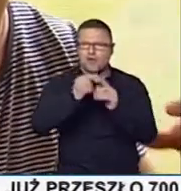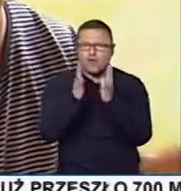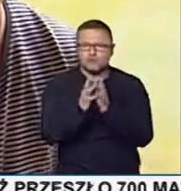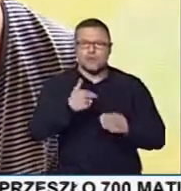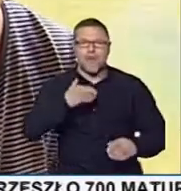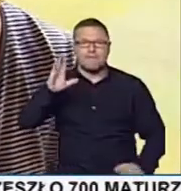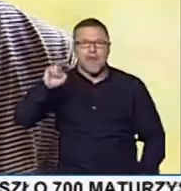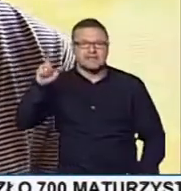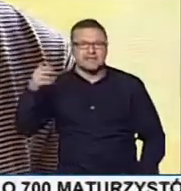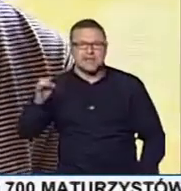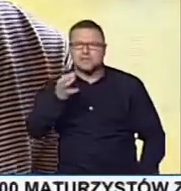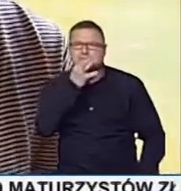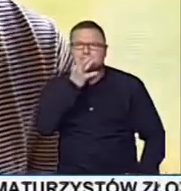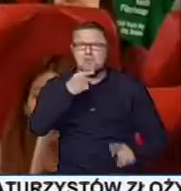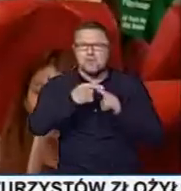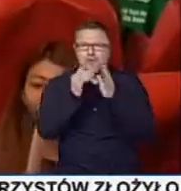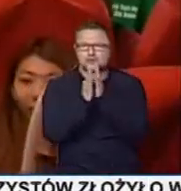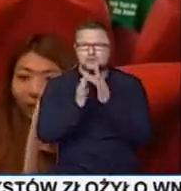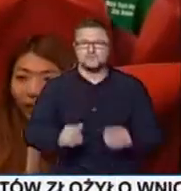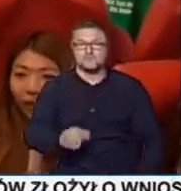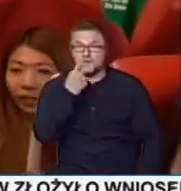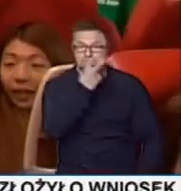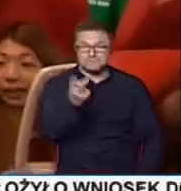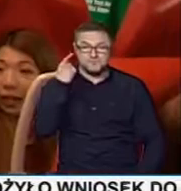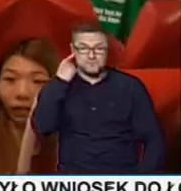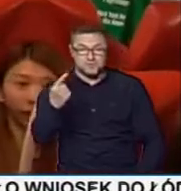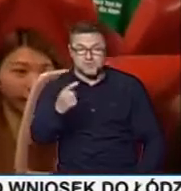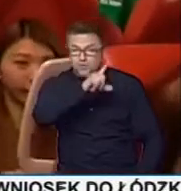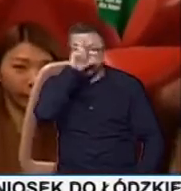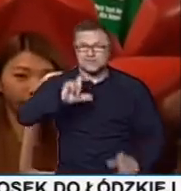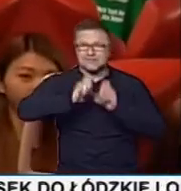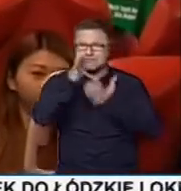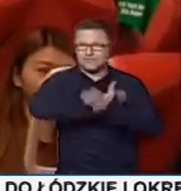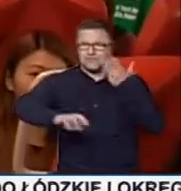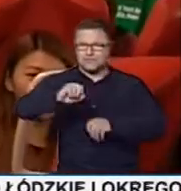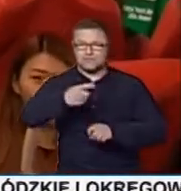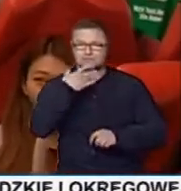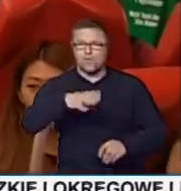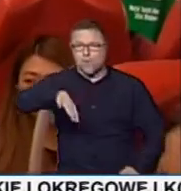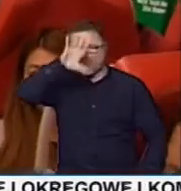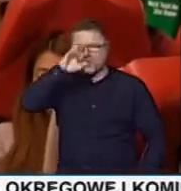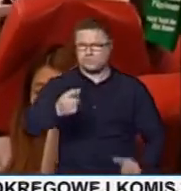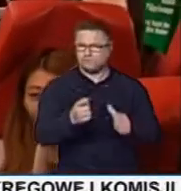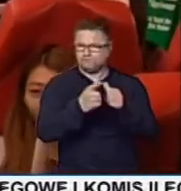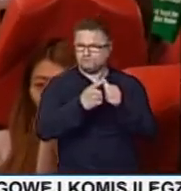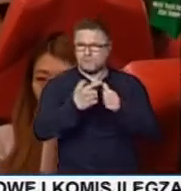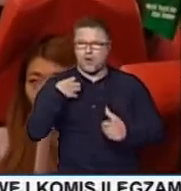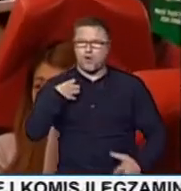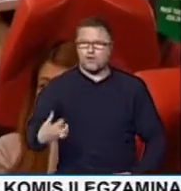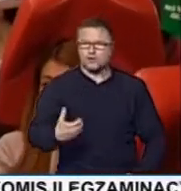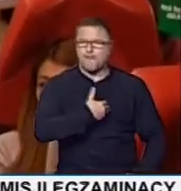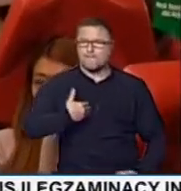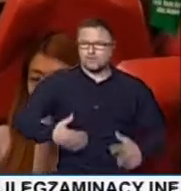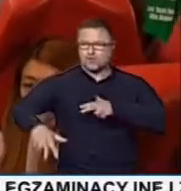Nasze w Brazylii są bardzo małe. Jak sami Państwo słyszeli, pielgrzymi z całego świata docenili w Łodzi przede wszystkim gościnność